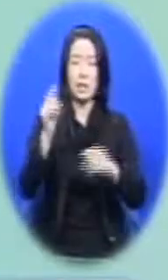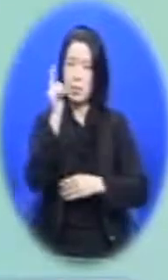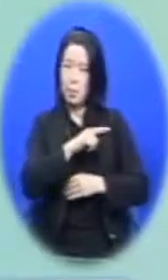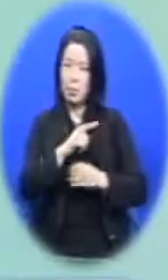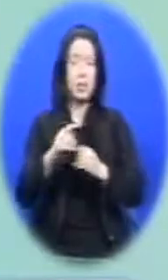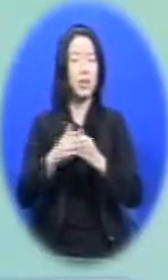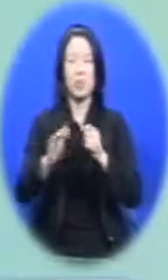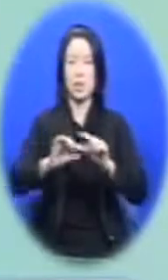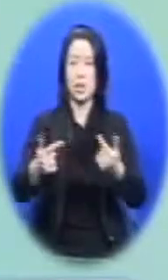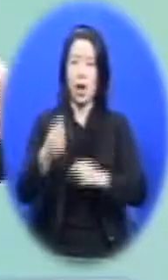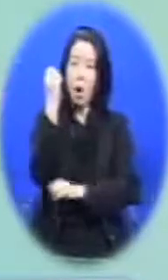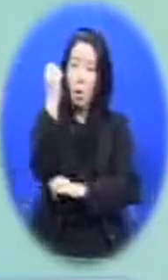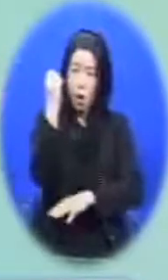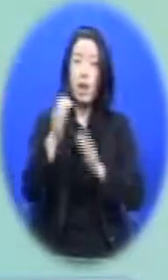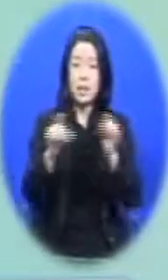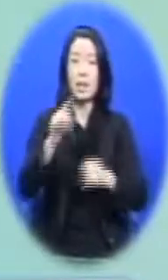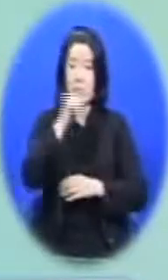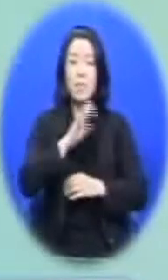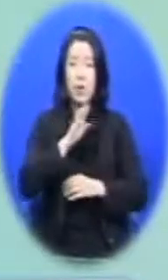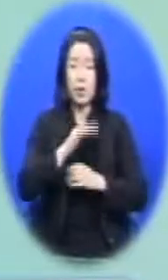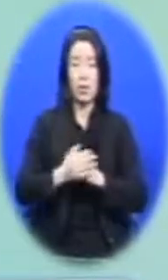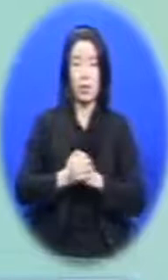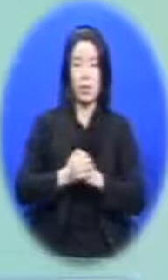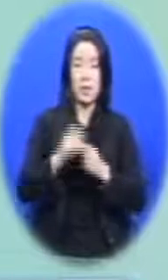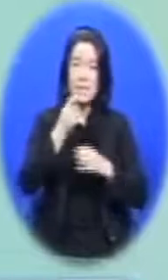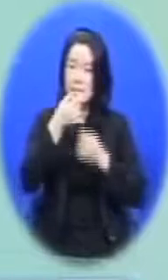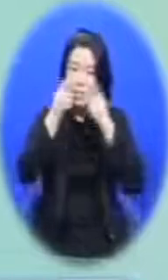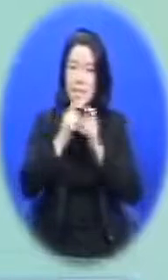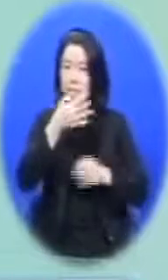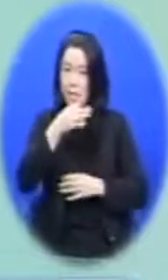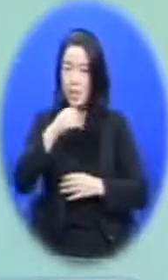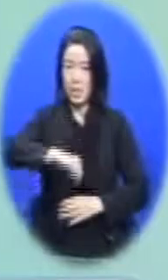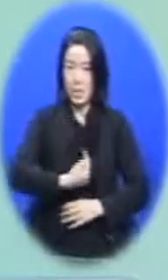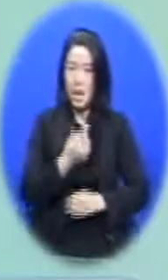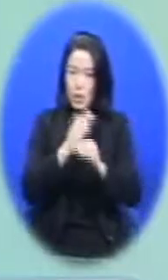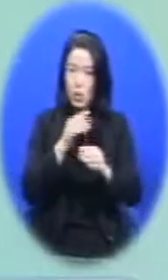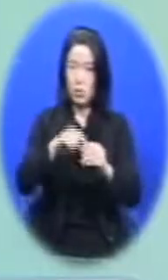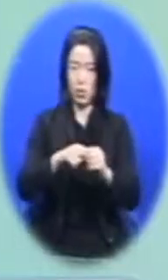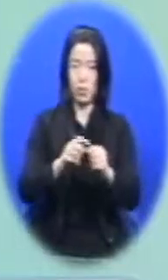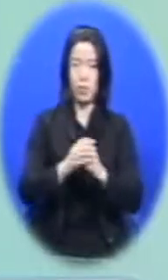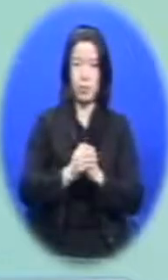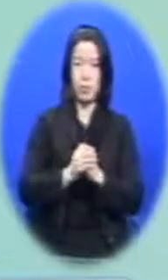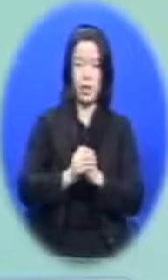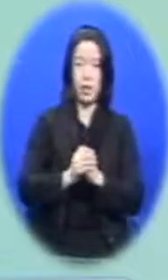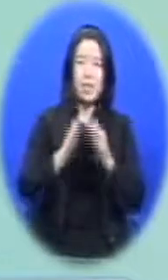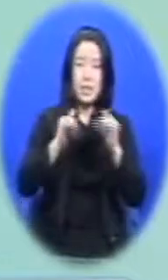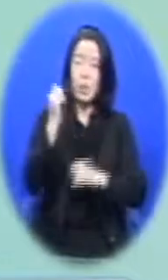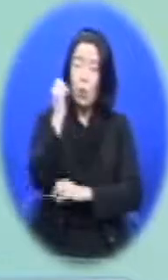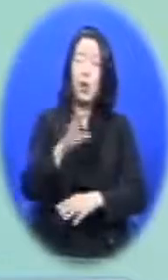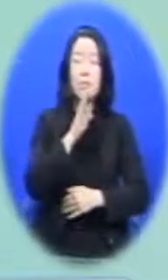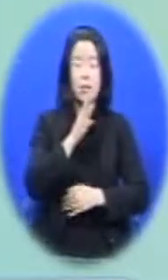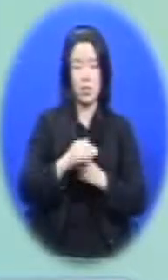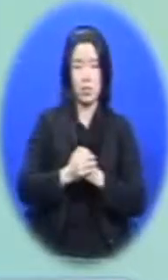아닙니다. 본래 사람은 나쁜 거예요. 이기적이고 자기중심적이고 사람은 본래